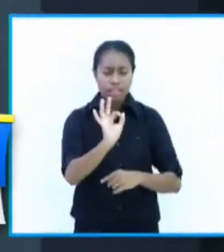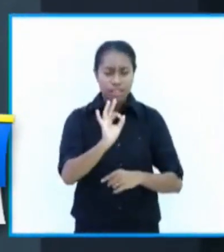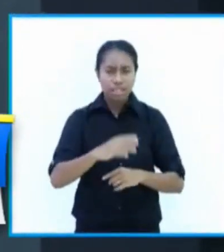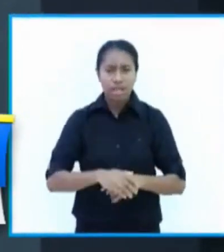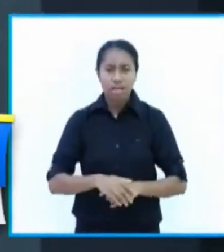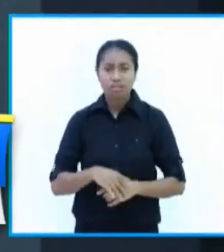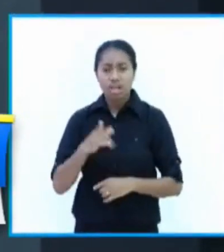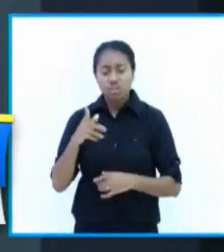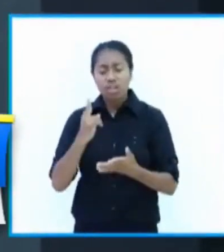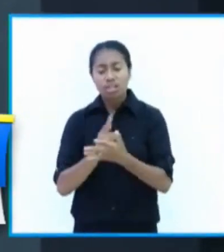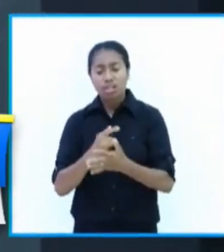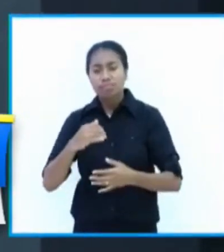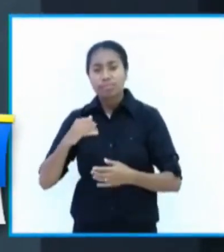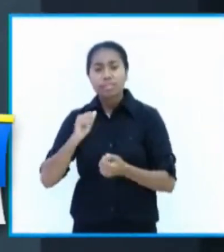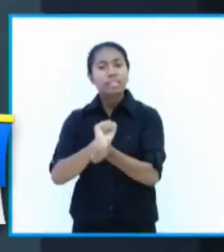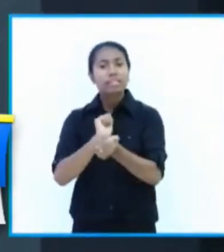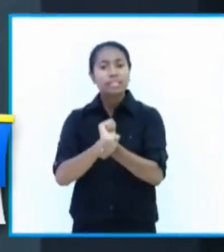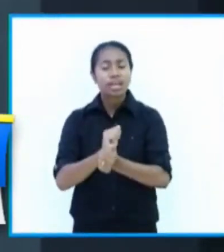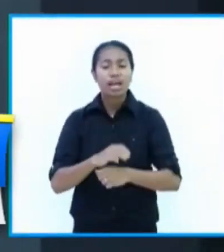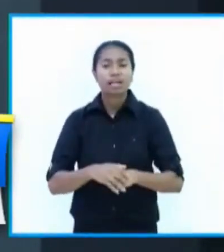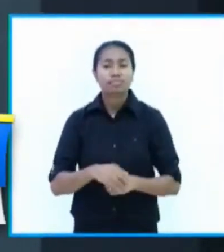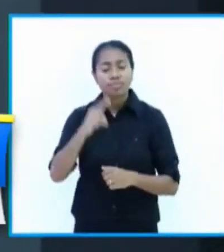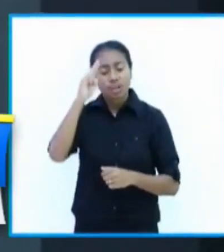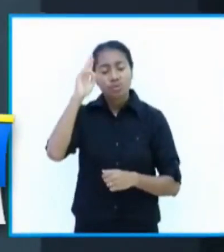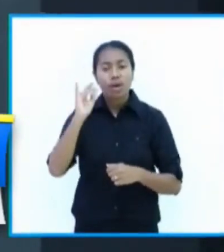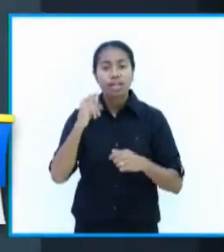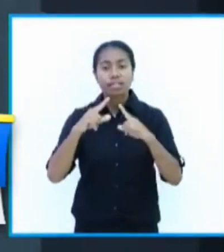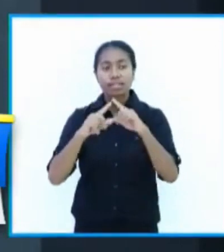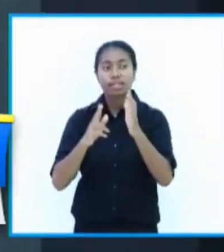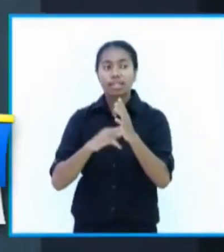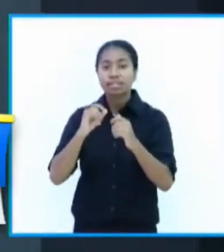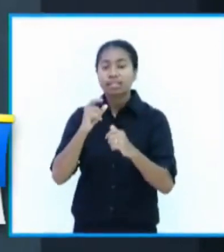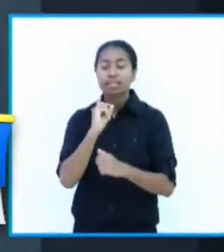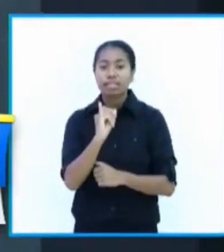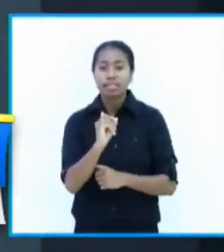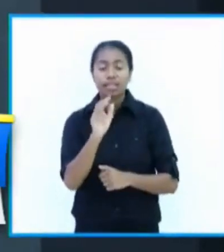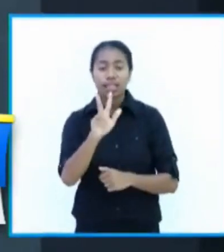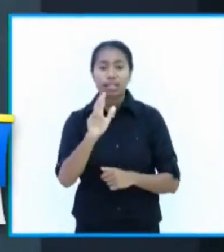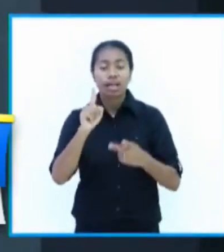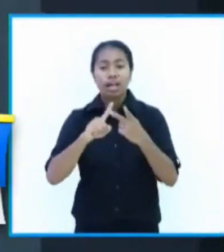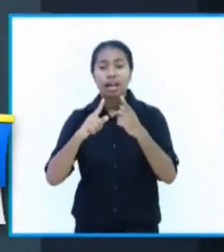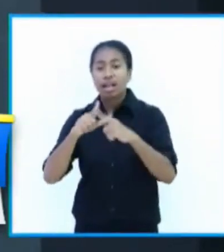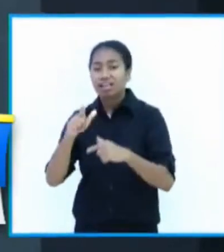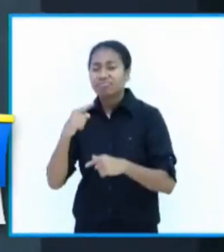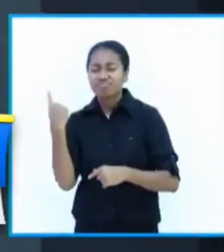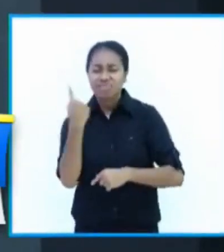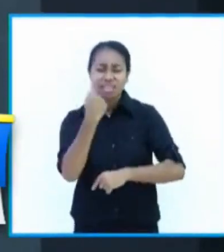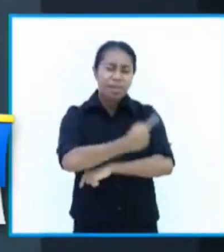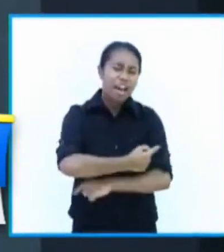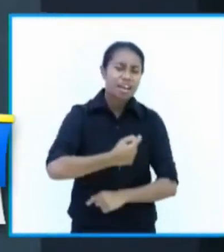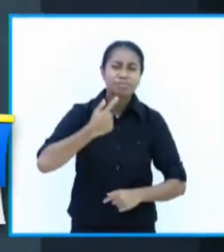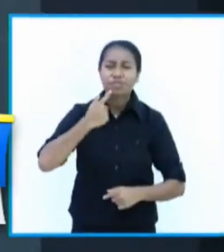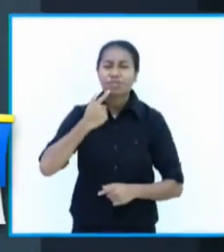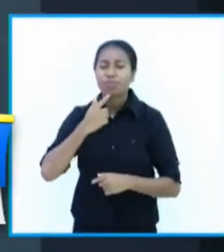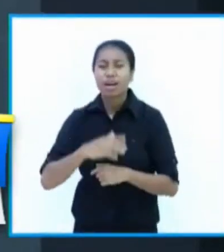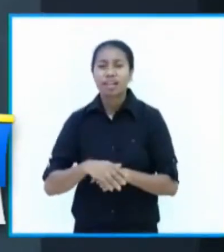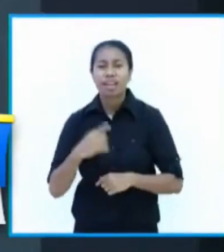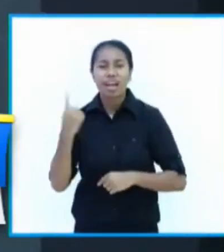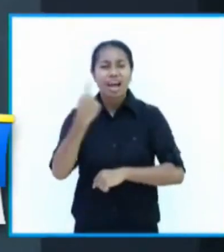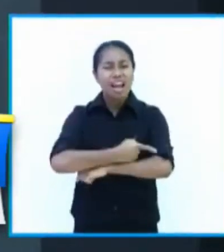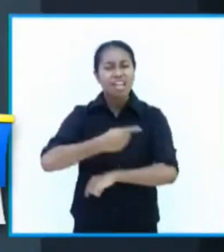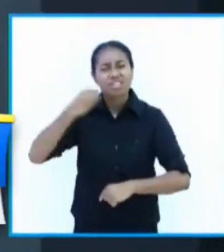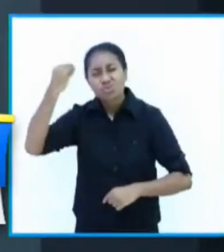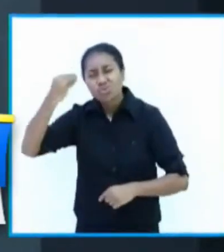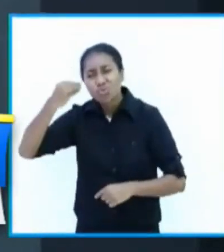memelihara Tuhan janji melindungi dihari pencobaan tapi itu berarti bahwa di hari-hari pencobaan di hari-hari